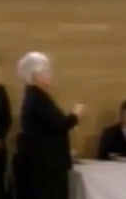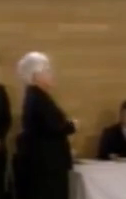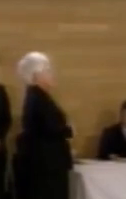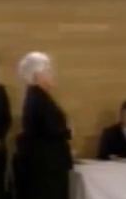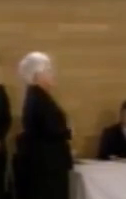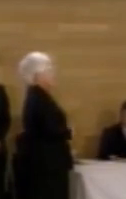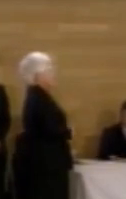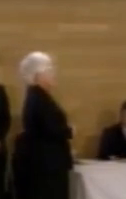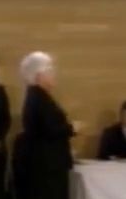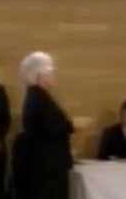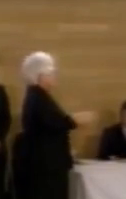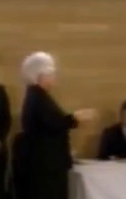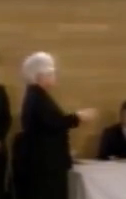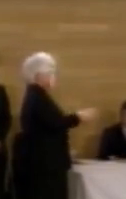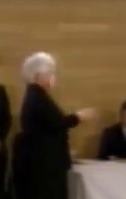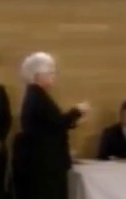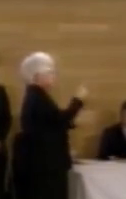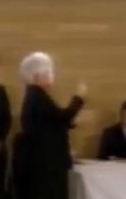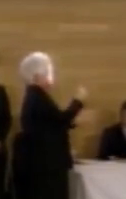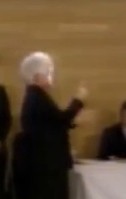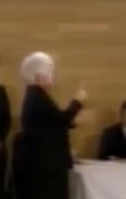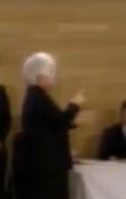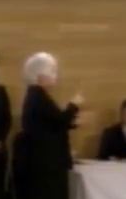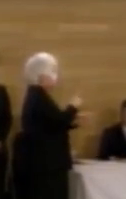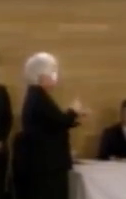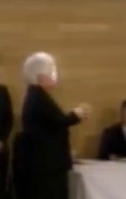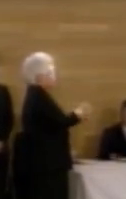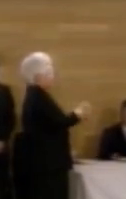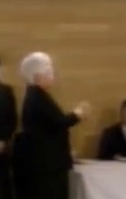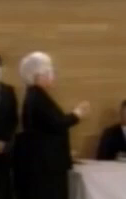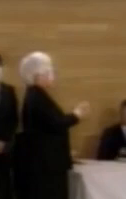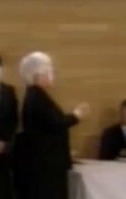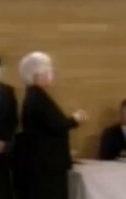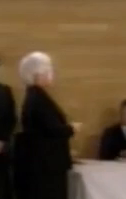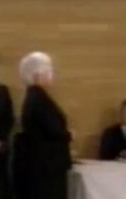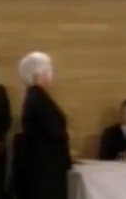11年の歳月が流れました。